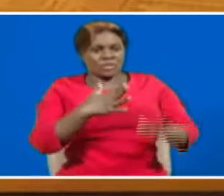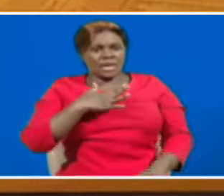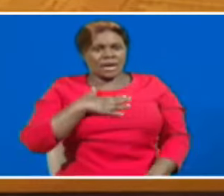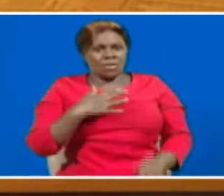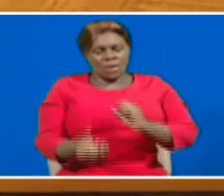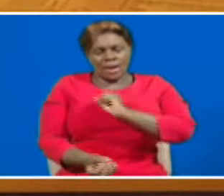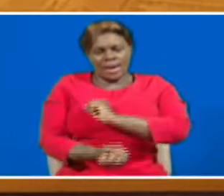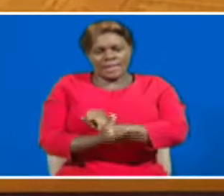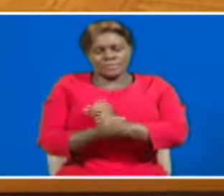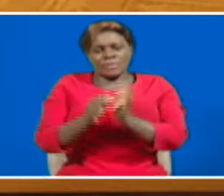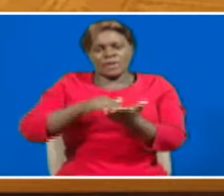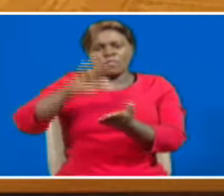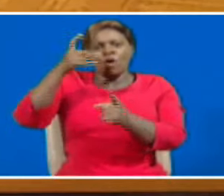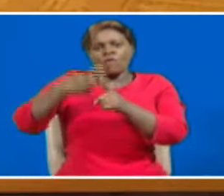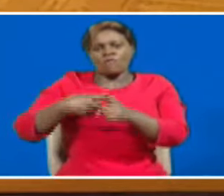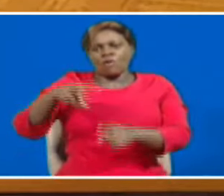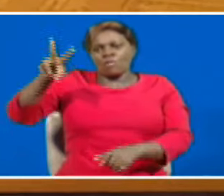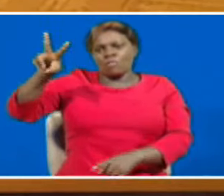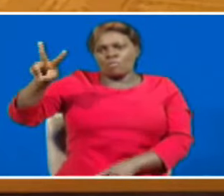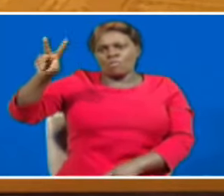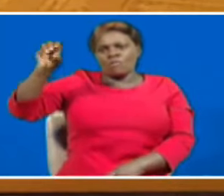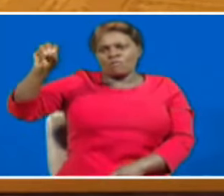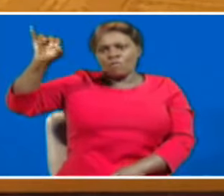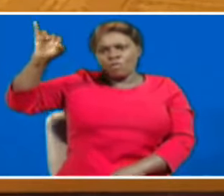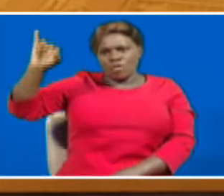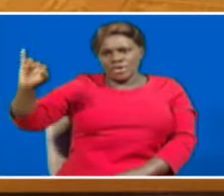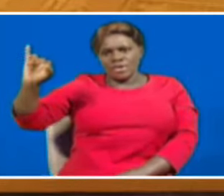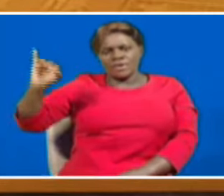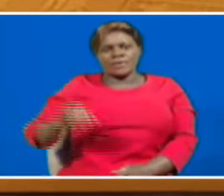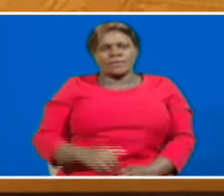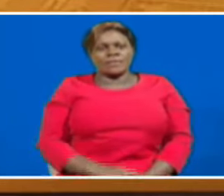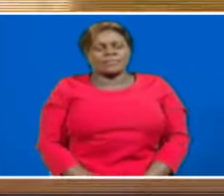anaarifu zaidi kutoka eneo la Voi, kaunti ya Taita Taveta.